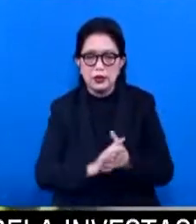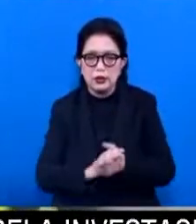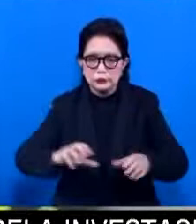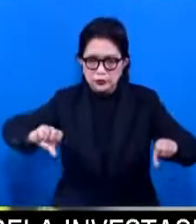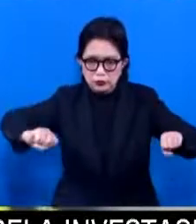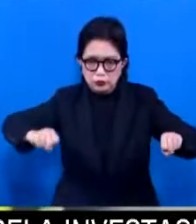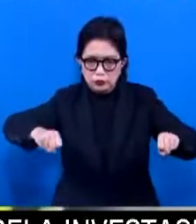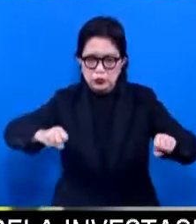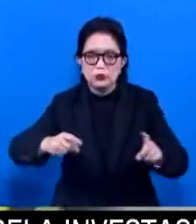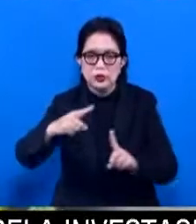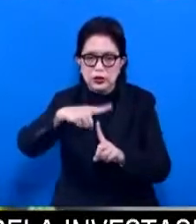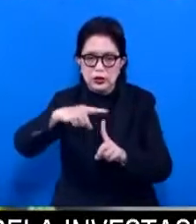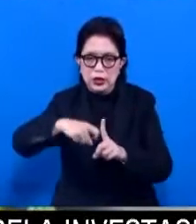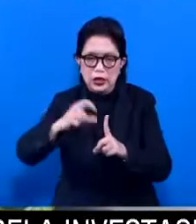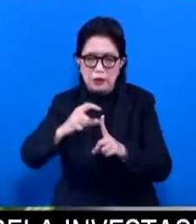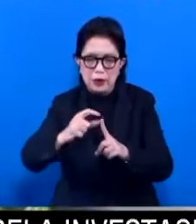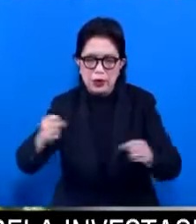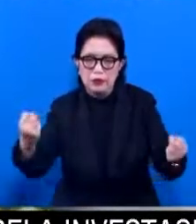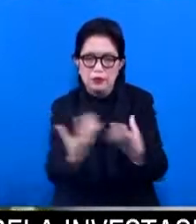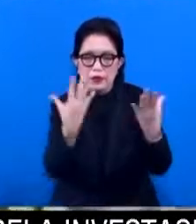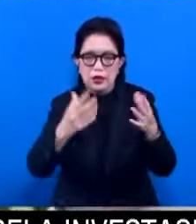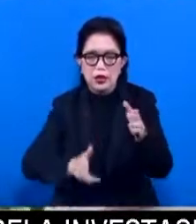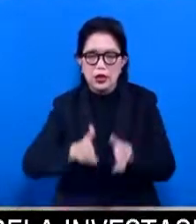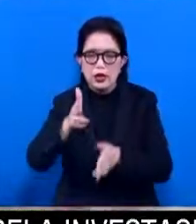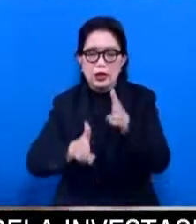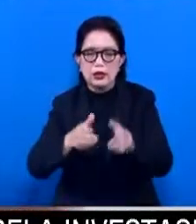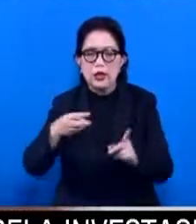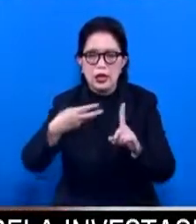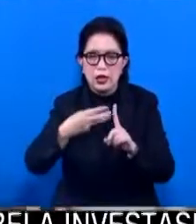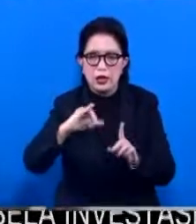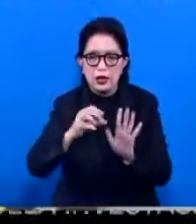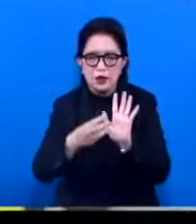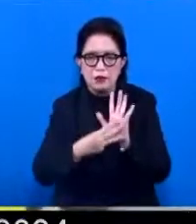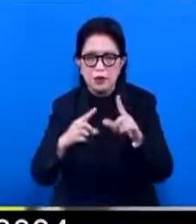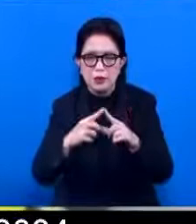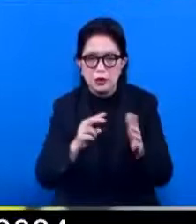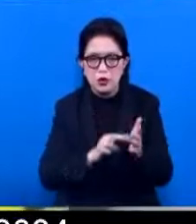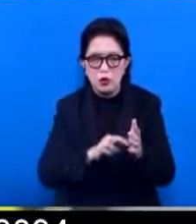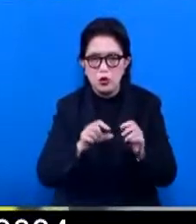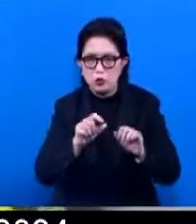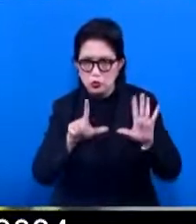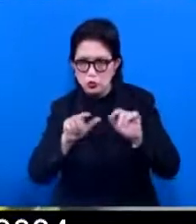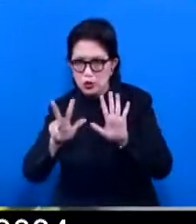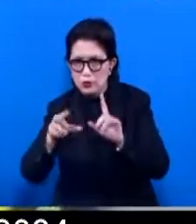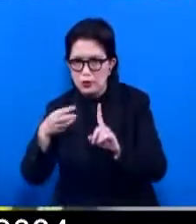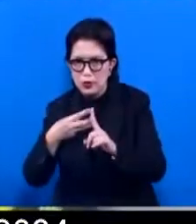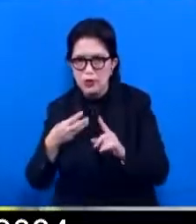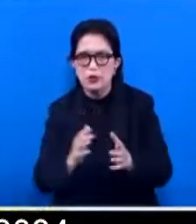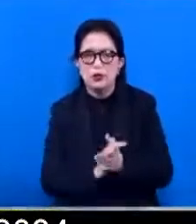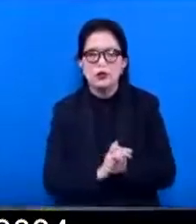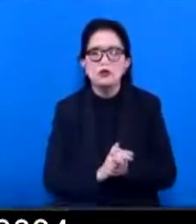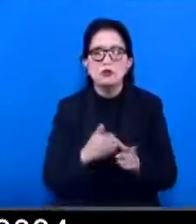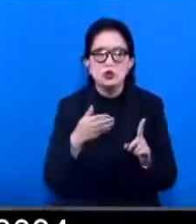tertumbur atau tertabrak kereta Bima nomor 78B jurusan